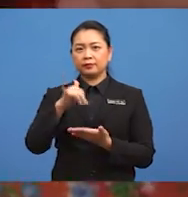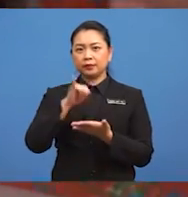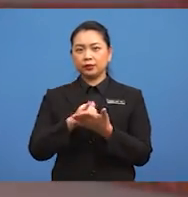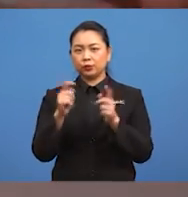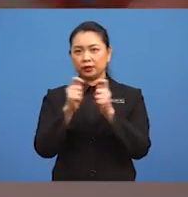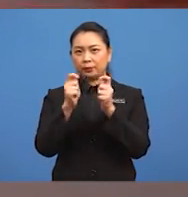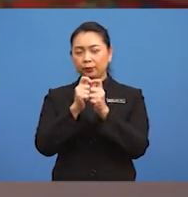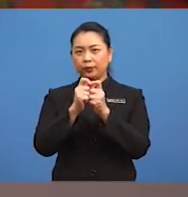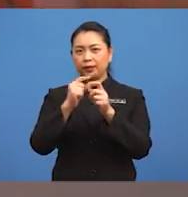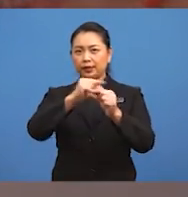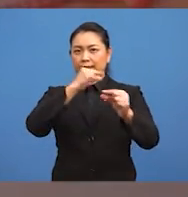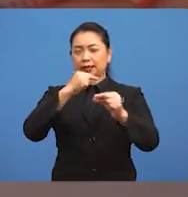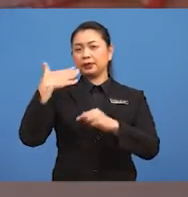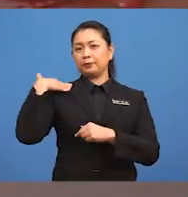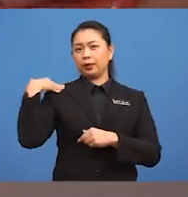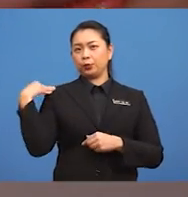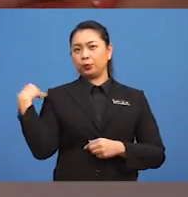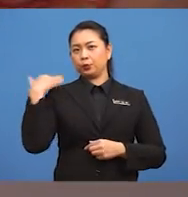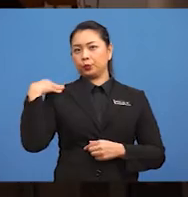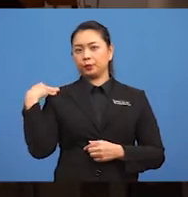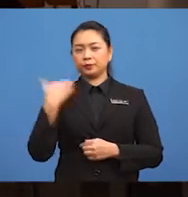Kemudian temukan garis bahu.